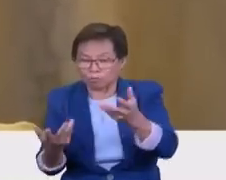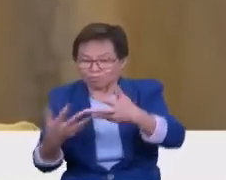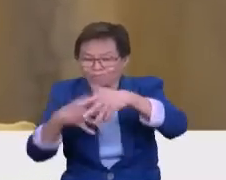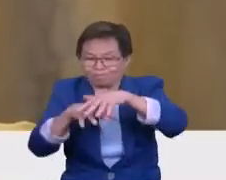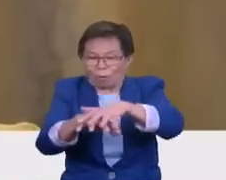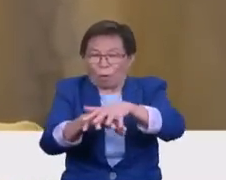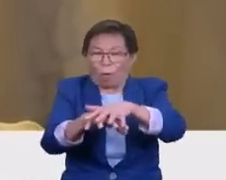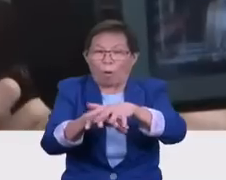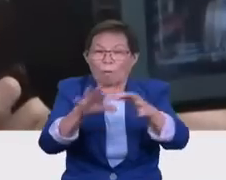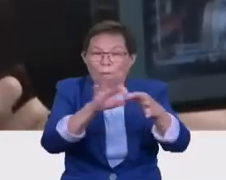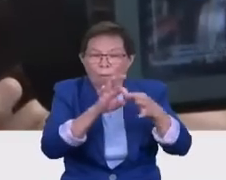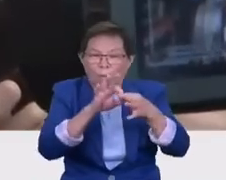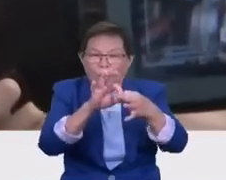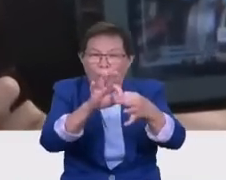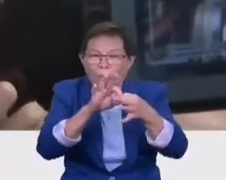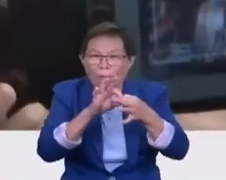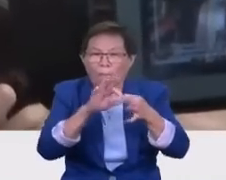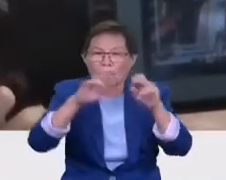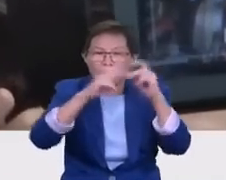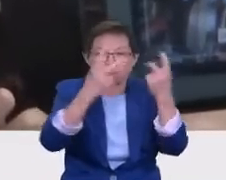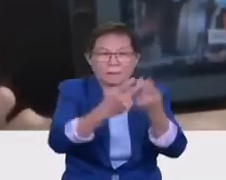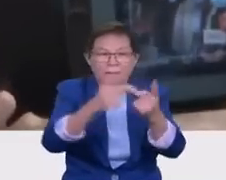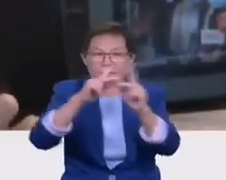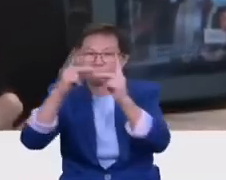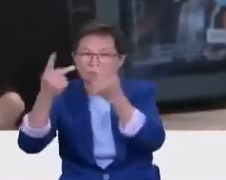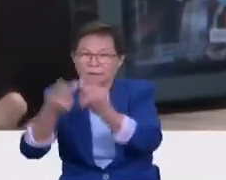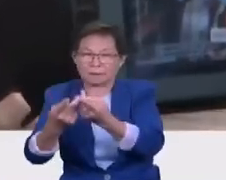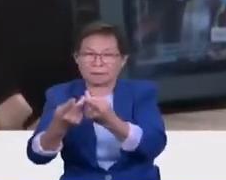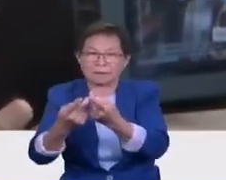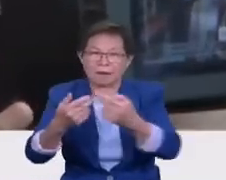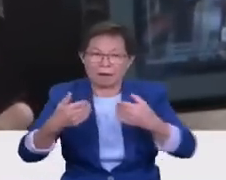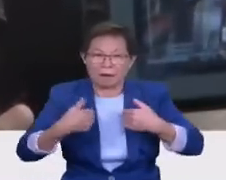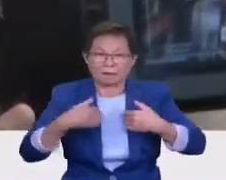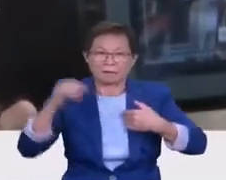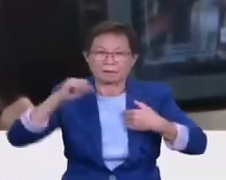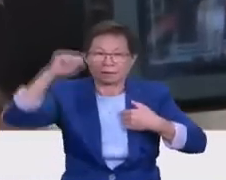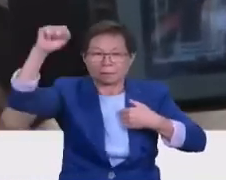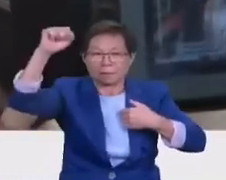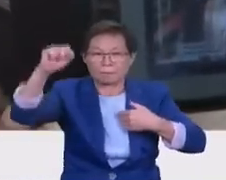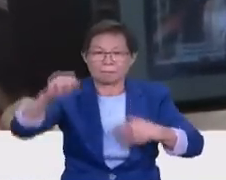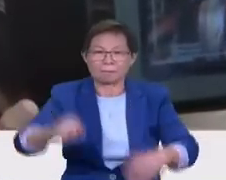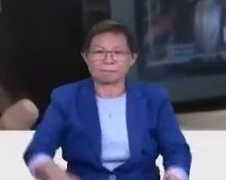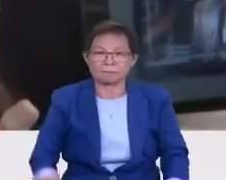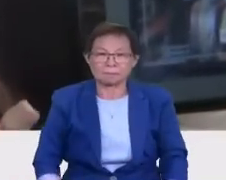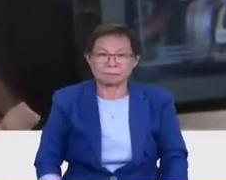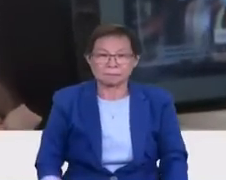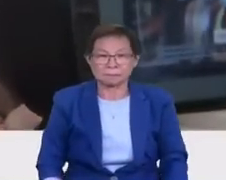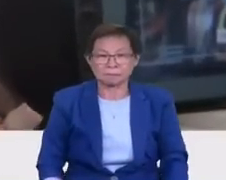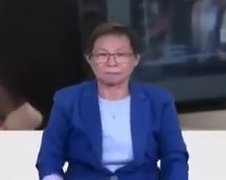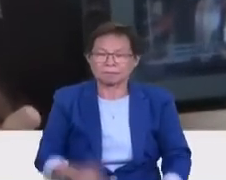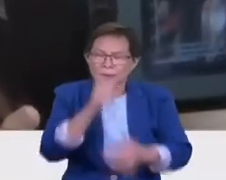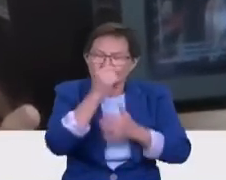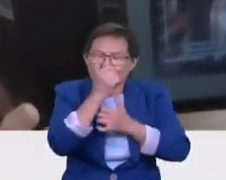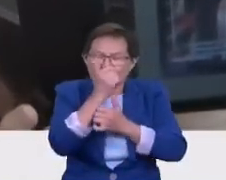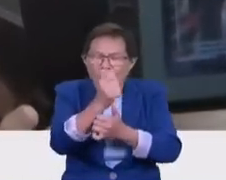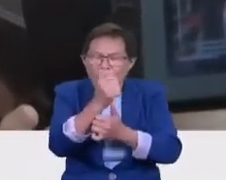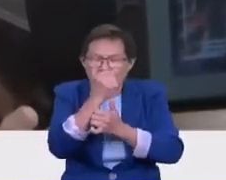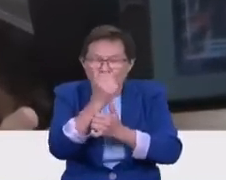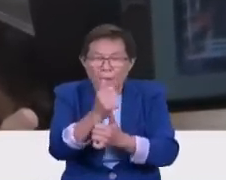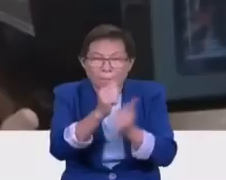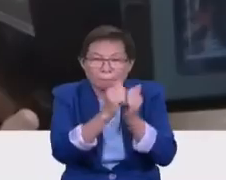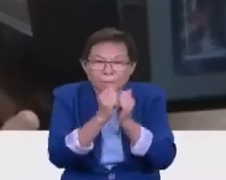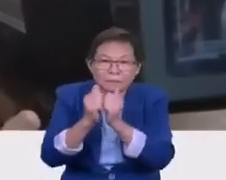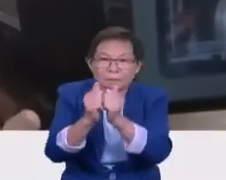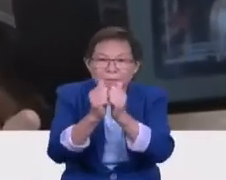padukan lagi parti-parti yang ada di Sabah yang berminat bersama-sama